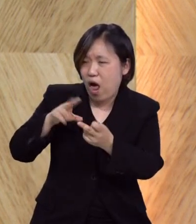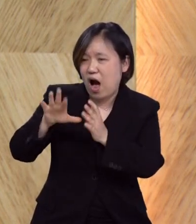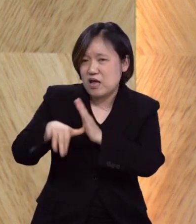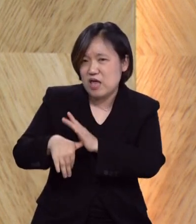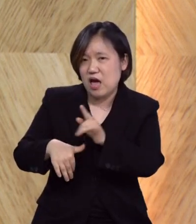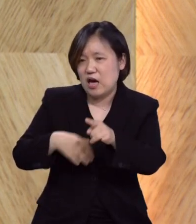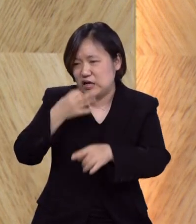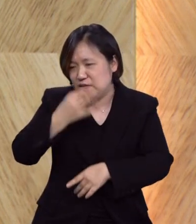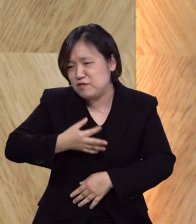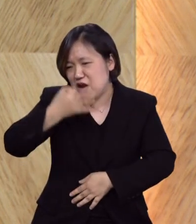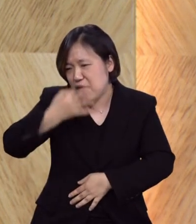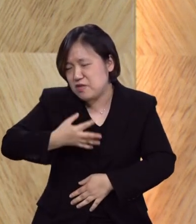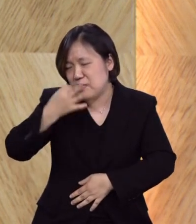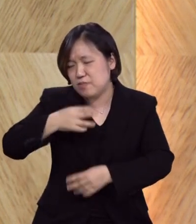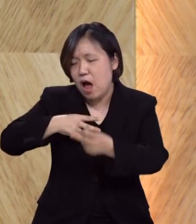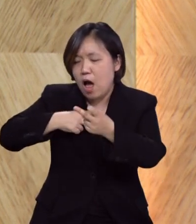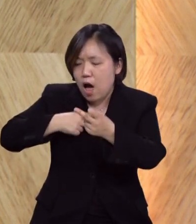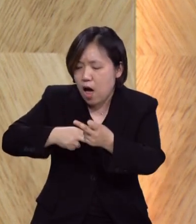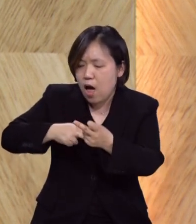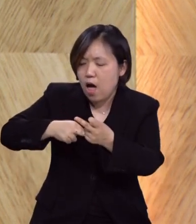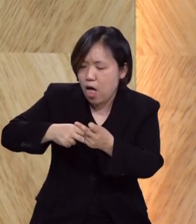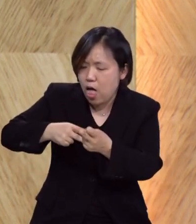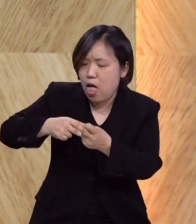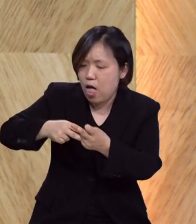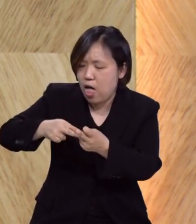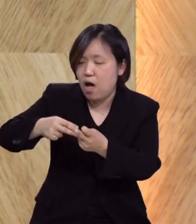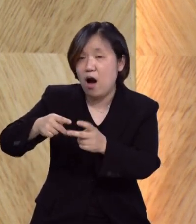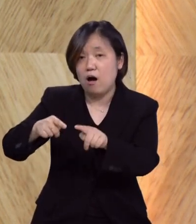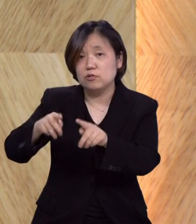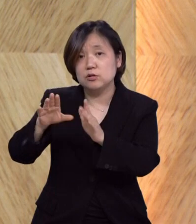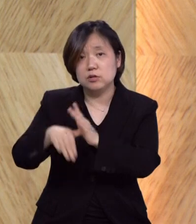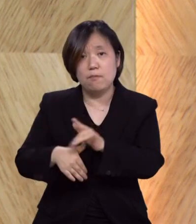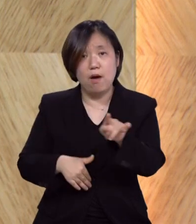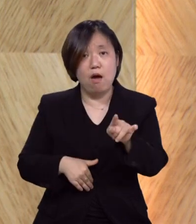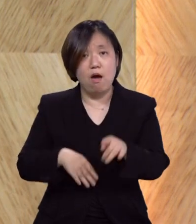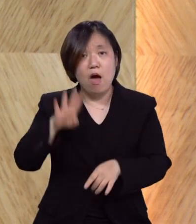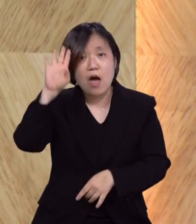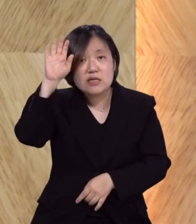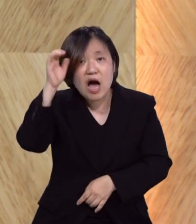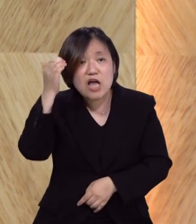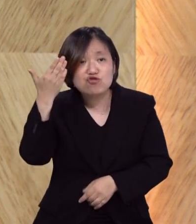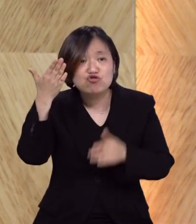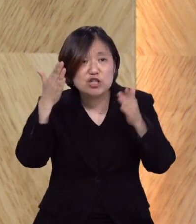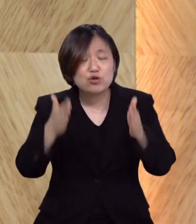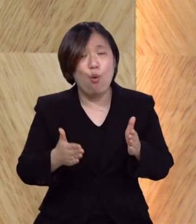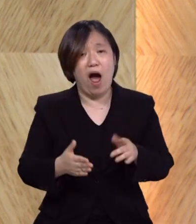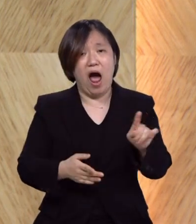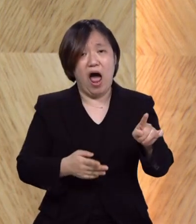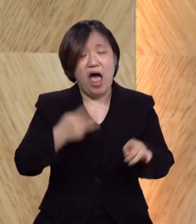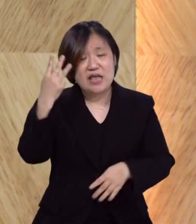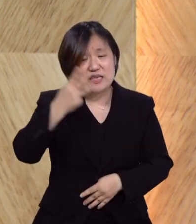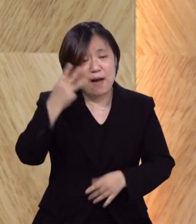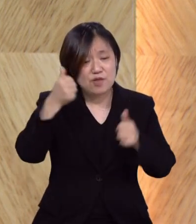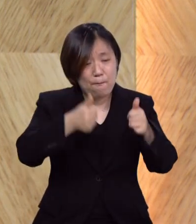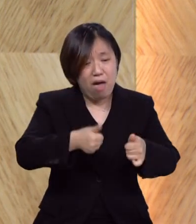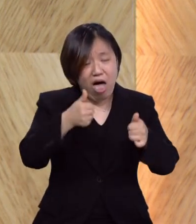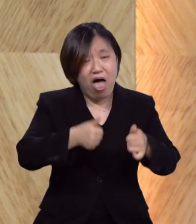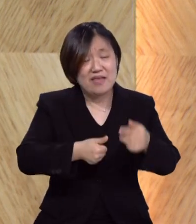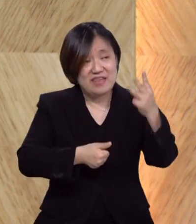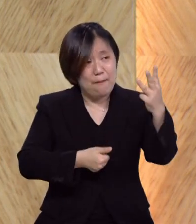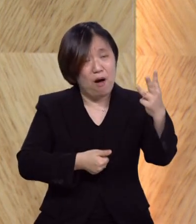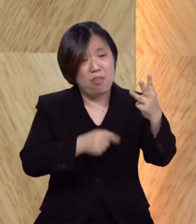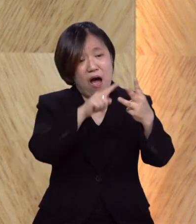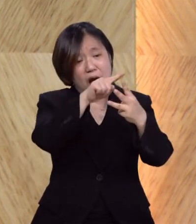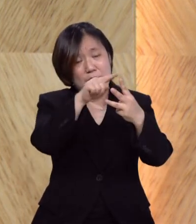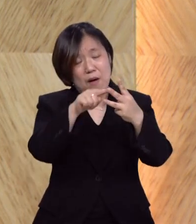올라갔던 그 비구니 스님이 49일 동안 매일 3,000배 하는 걸 세 번을 마치고 한번